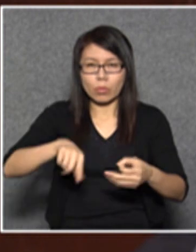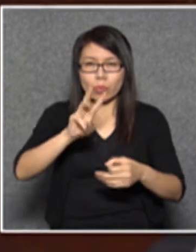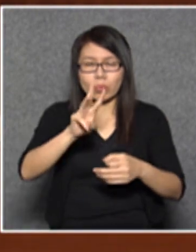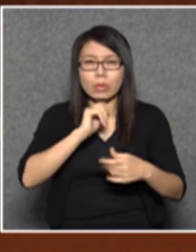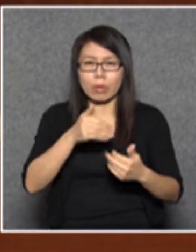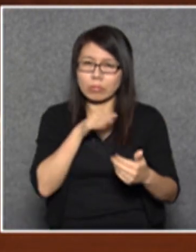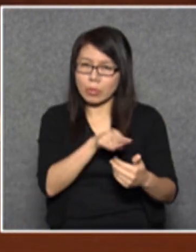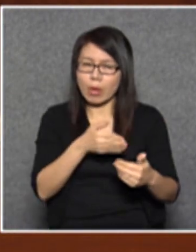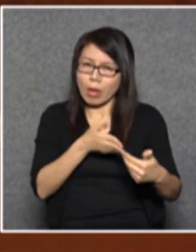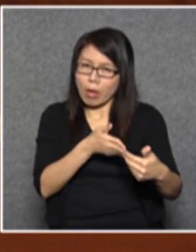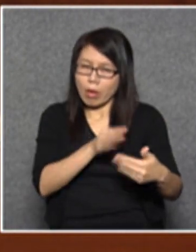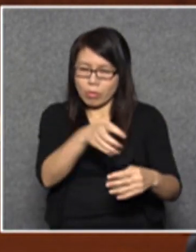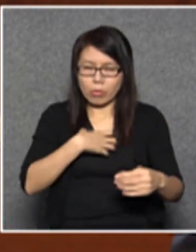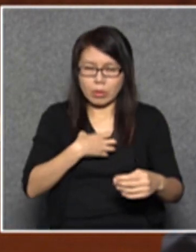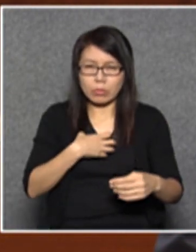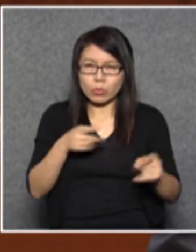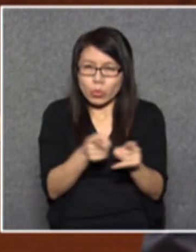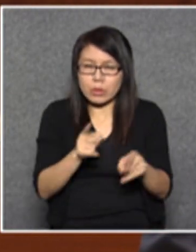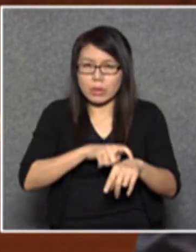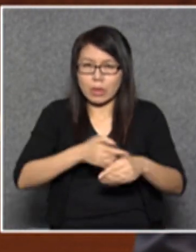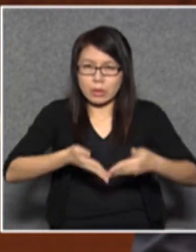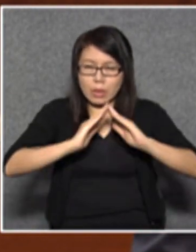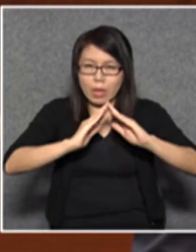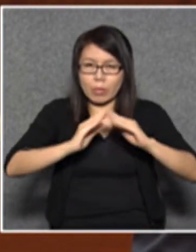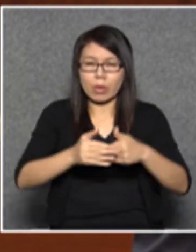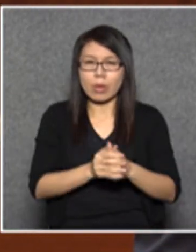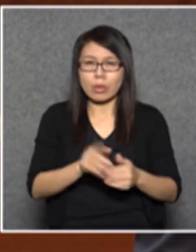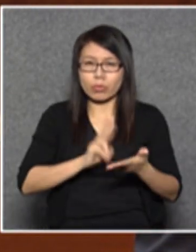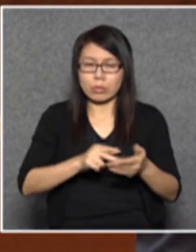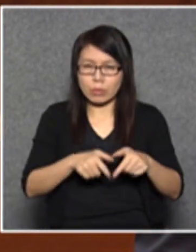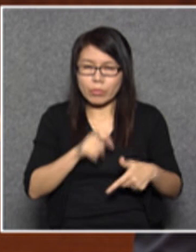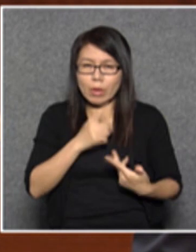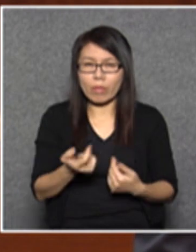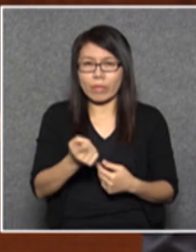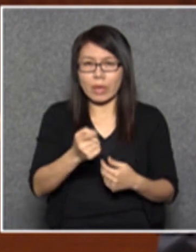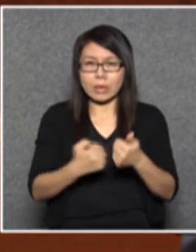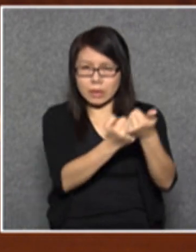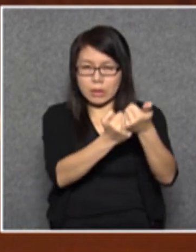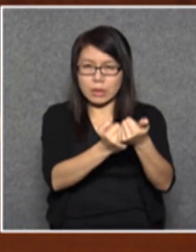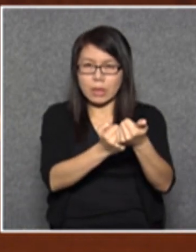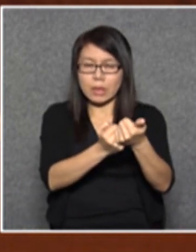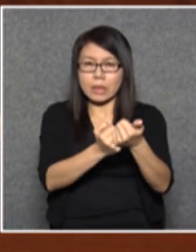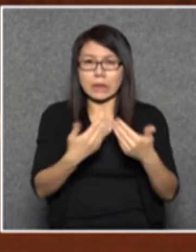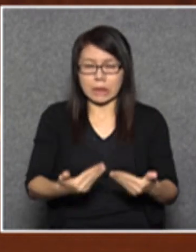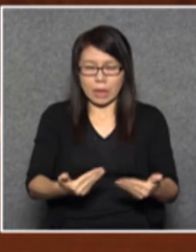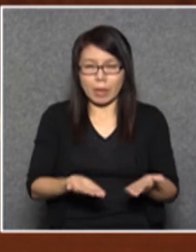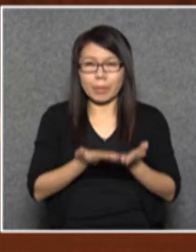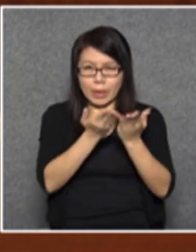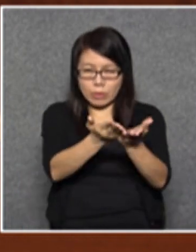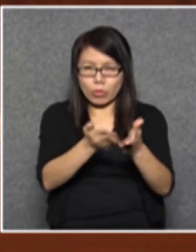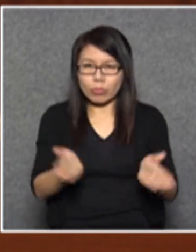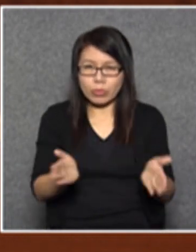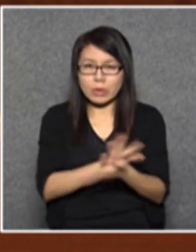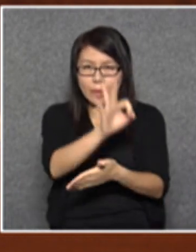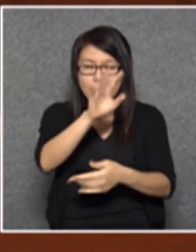哋可以喺短期裏面成立個局有信心嘅話咧，請佢盡快支持我哋成立已經推動咗三年